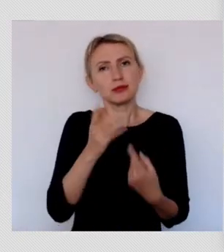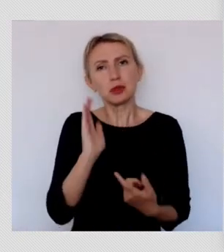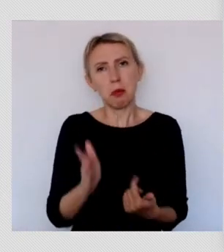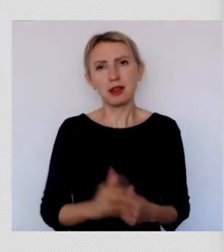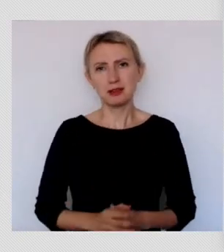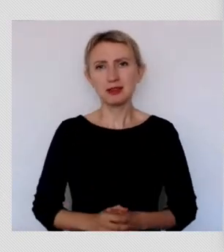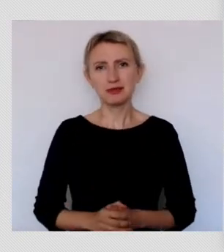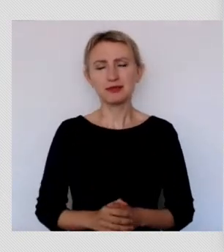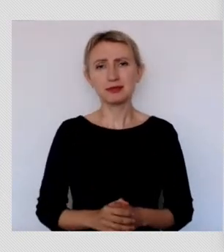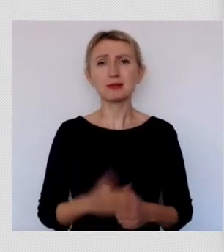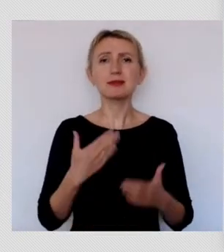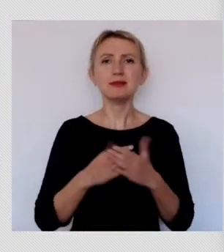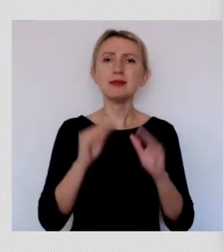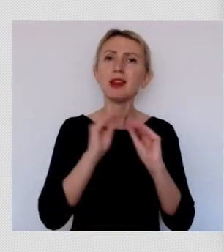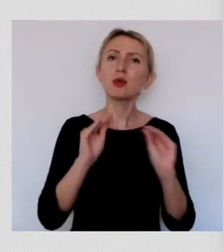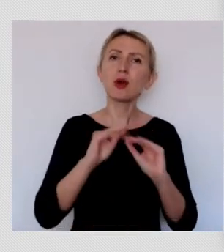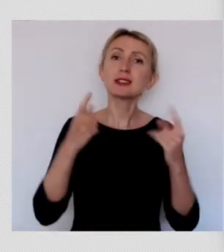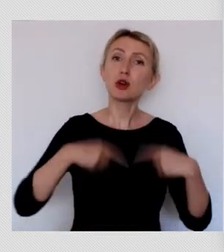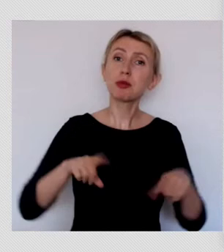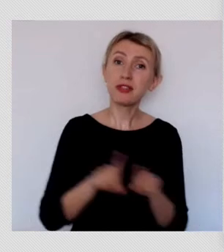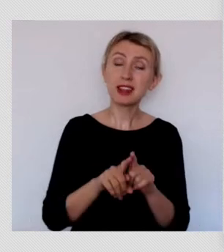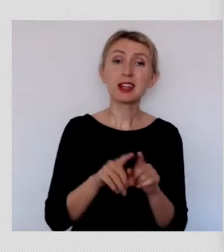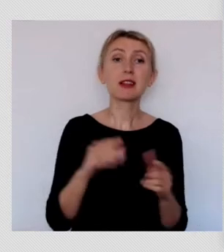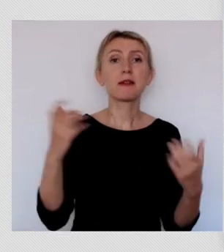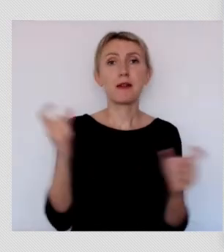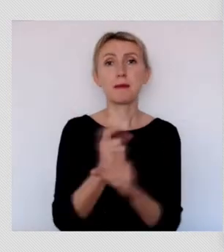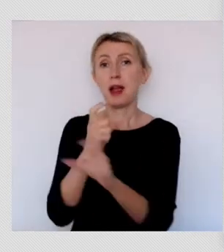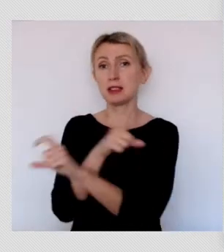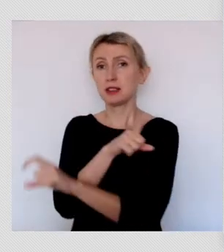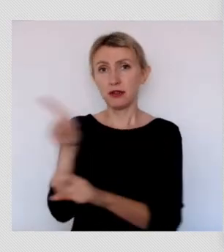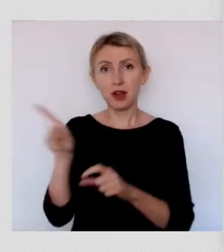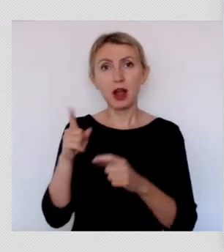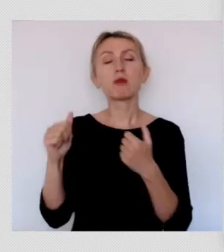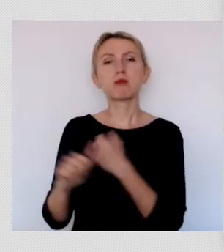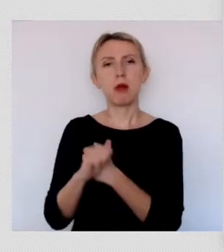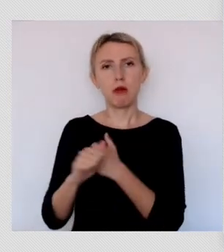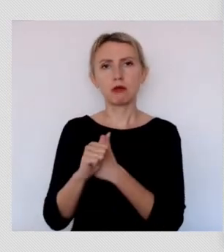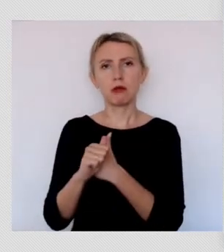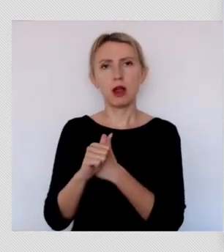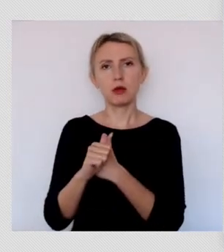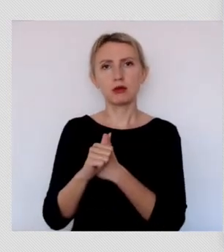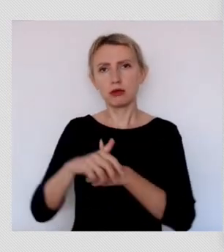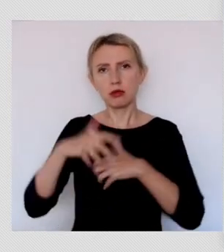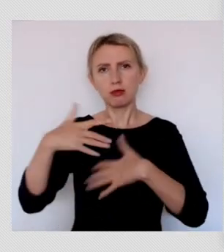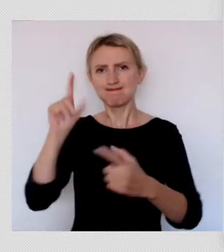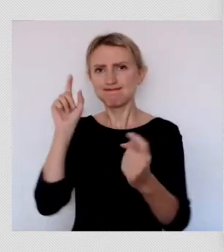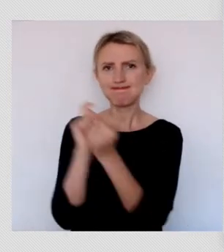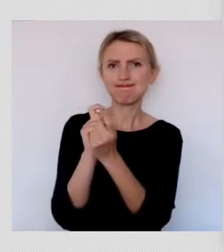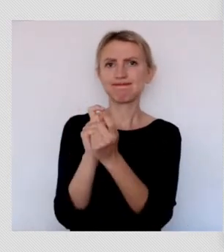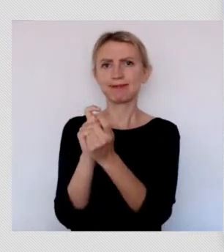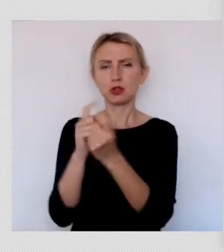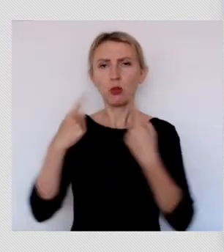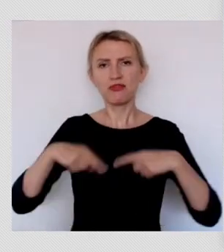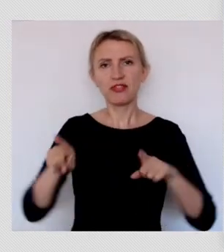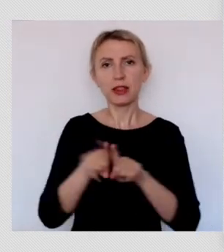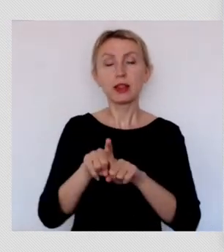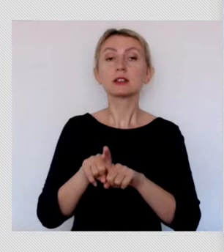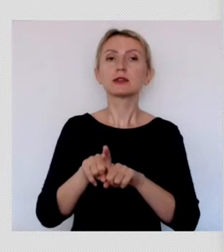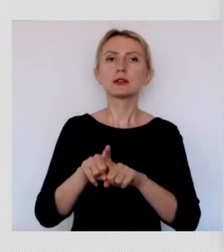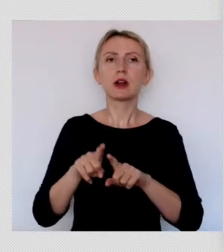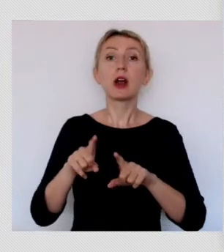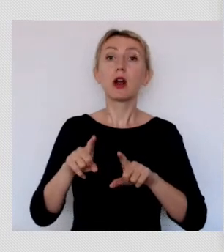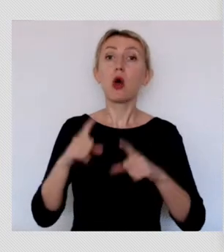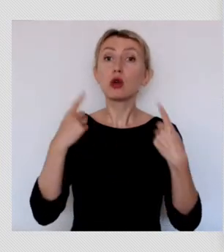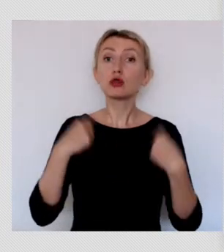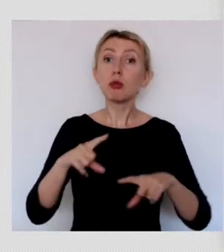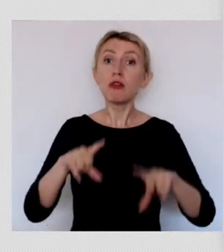że edukacja obywatelska w tych krajach doprowadziła do protestów obywatelskich. Wyborcom trzeba uświadomić,